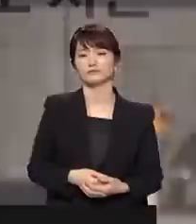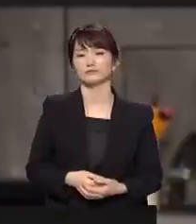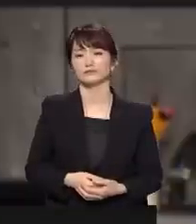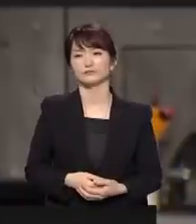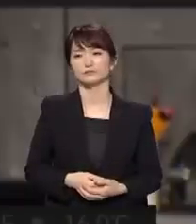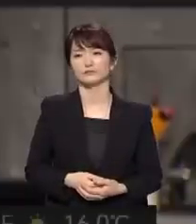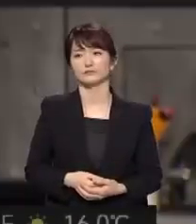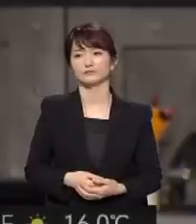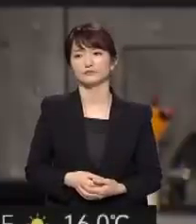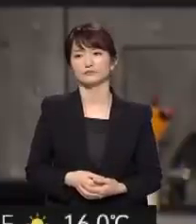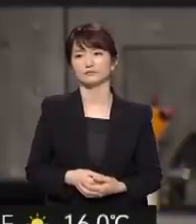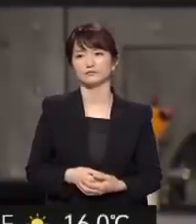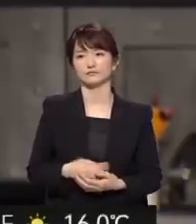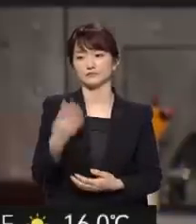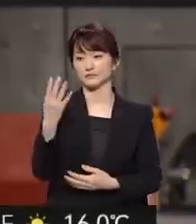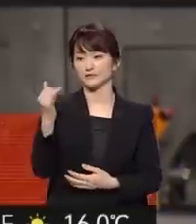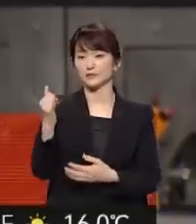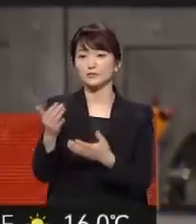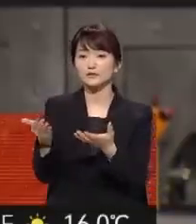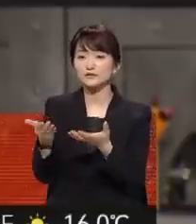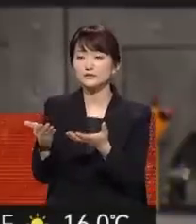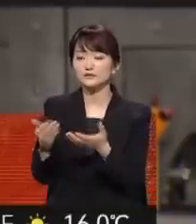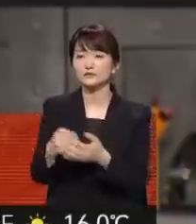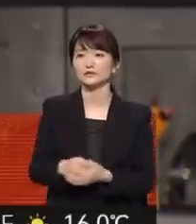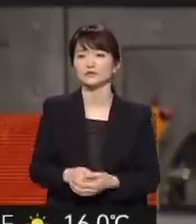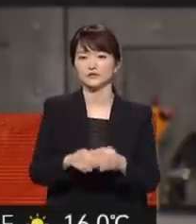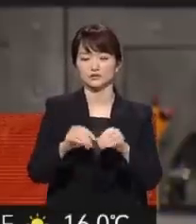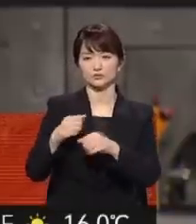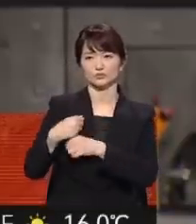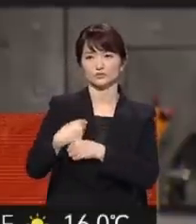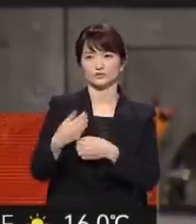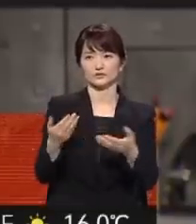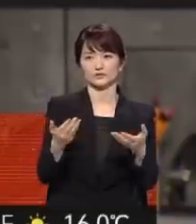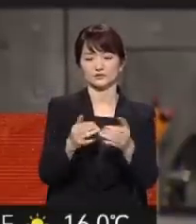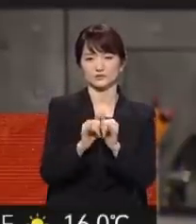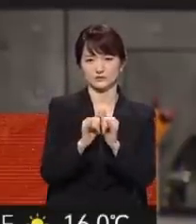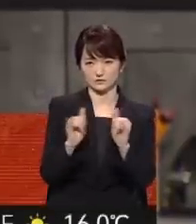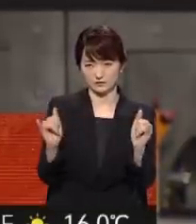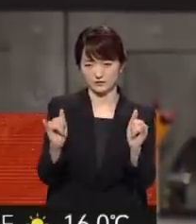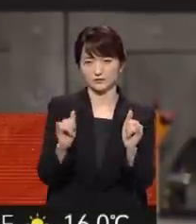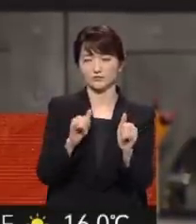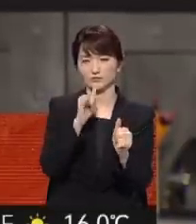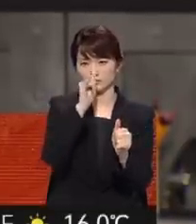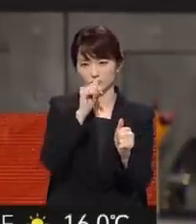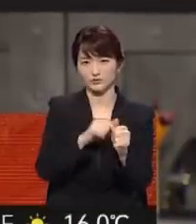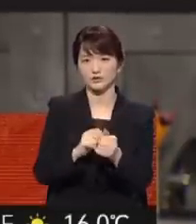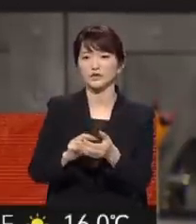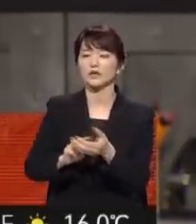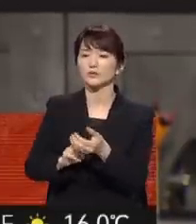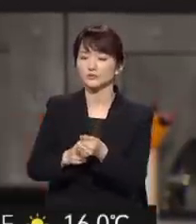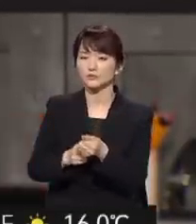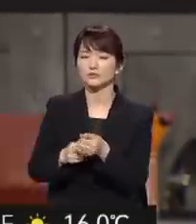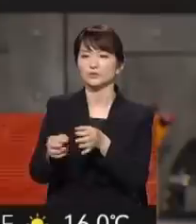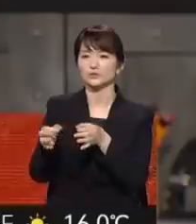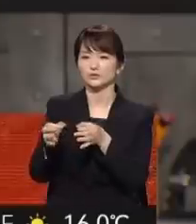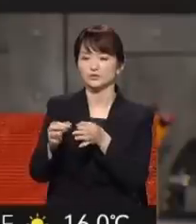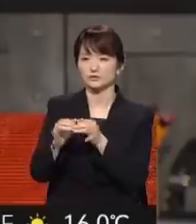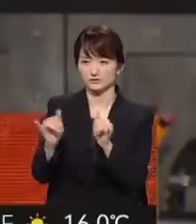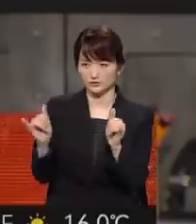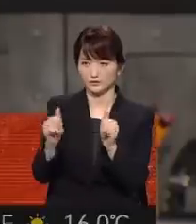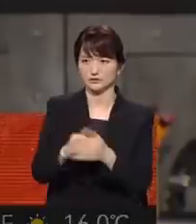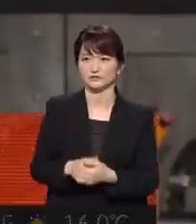그리고 가해자들의 직업이 뭐냐면 육군에 근무하는 군원도 있었고 또 미용사도 있었고 또 한